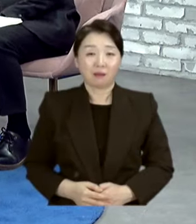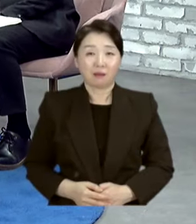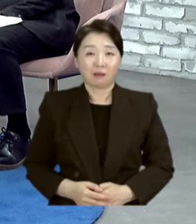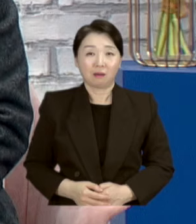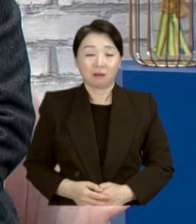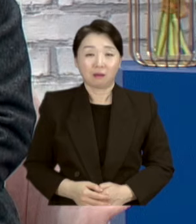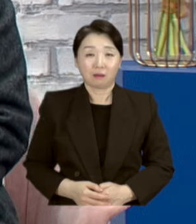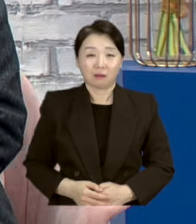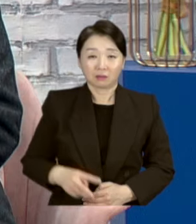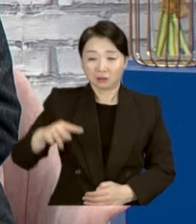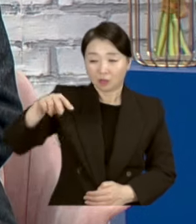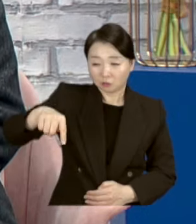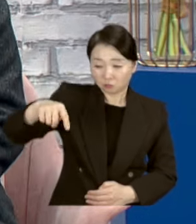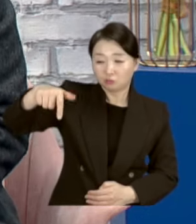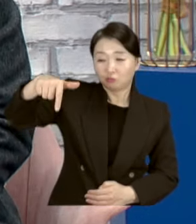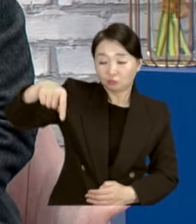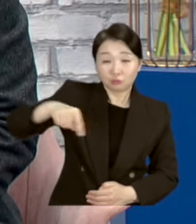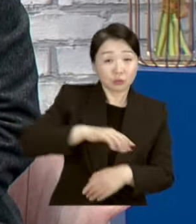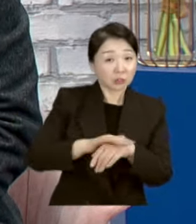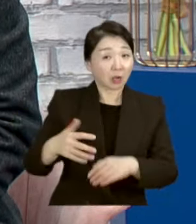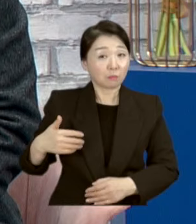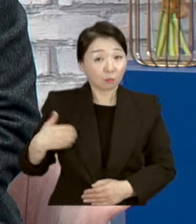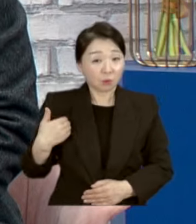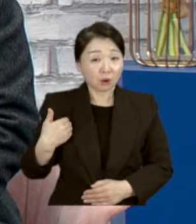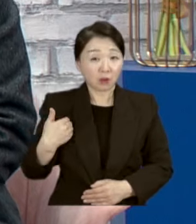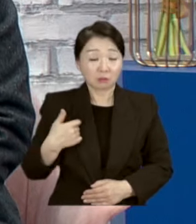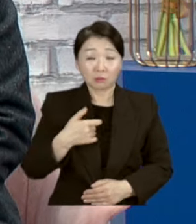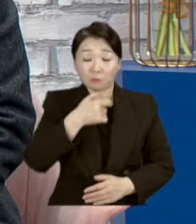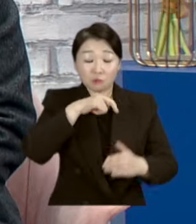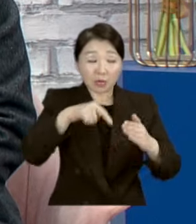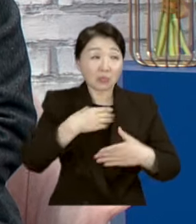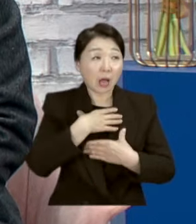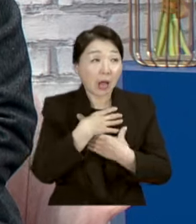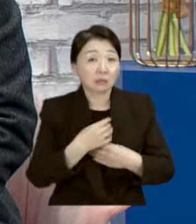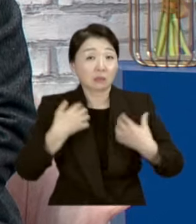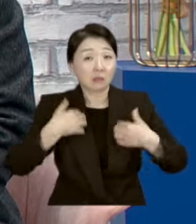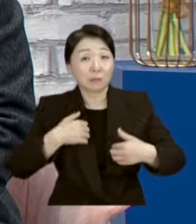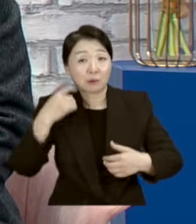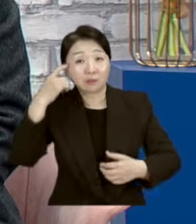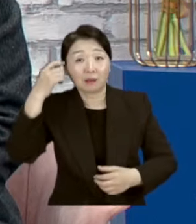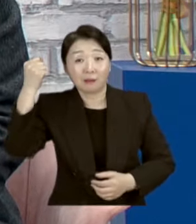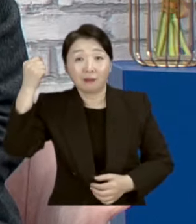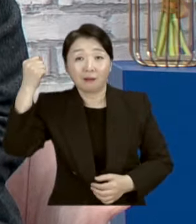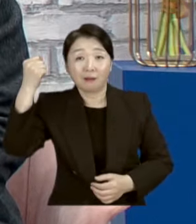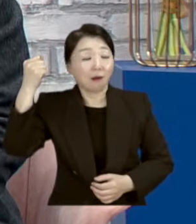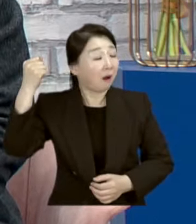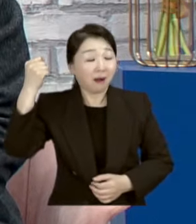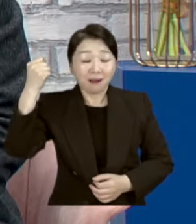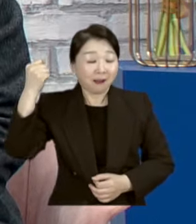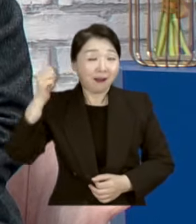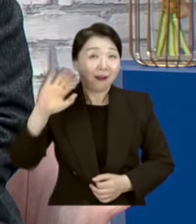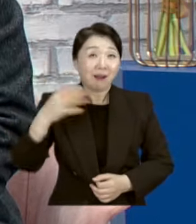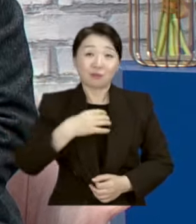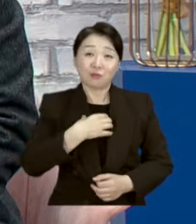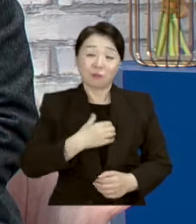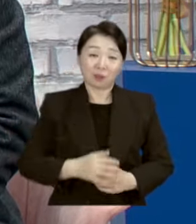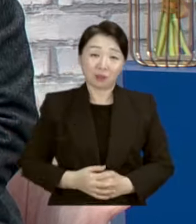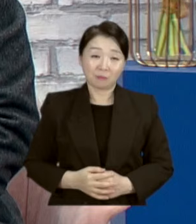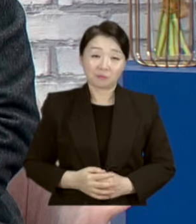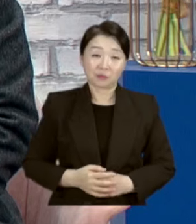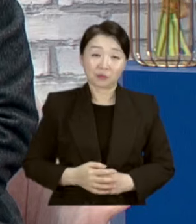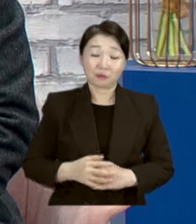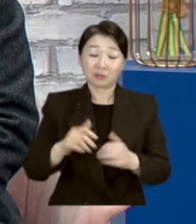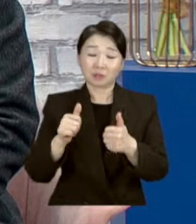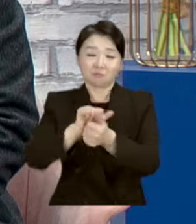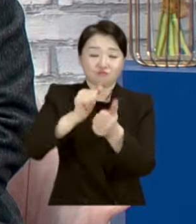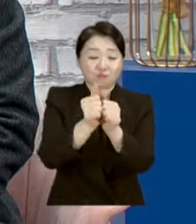잘 모르니까 아, 나 그냥 물에서 그러니까 안전한 게임이다 나도 네. 사람이 이렇게 부딪히거나